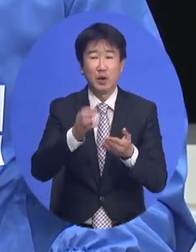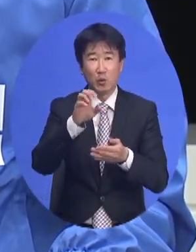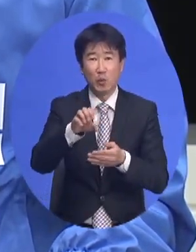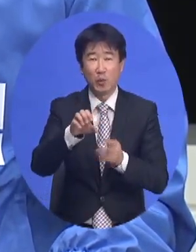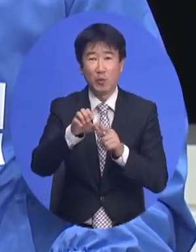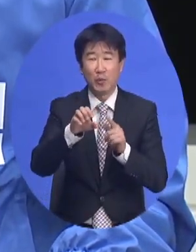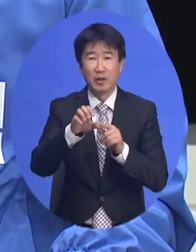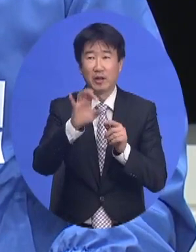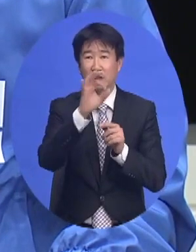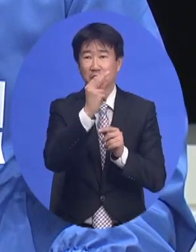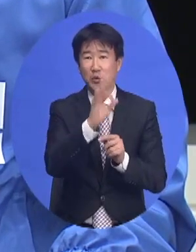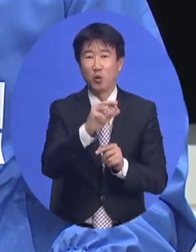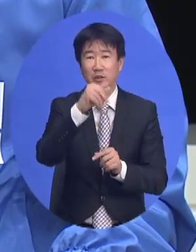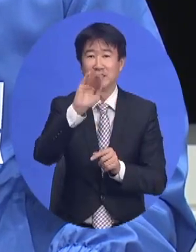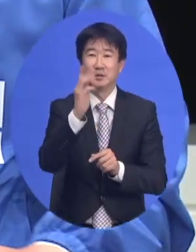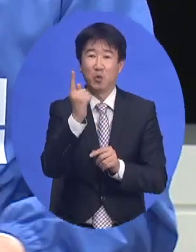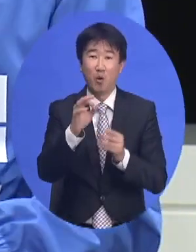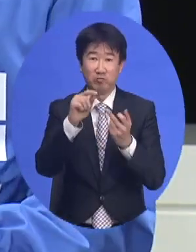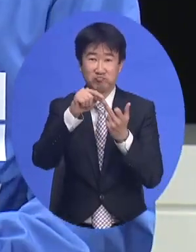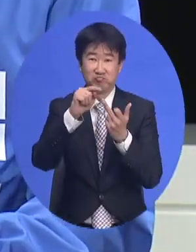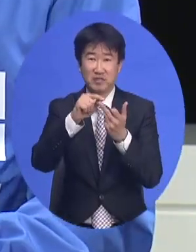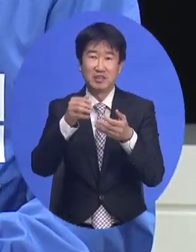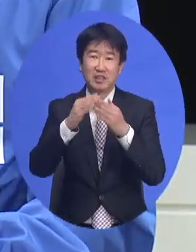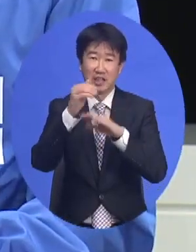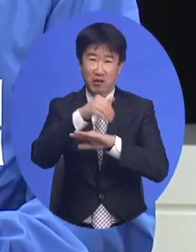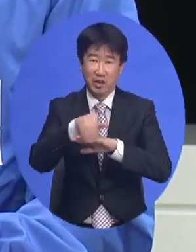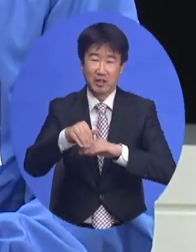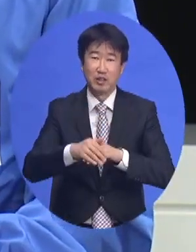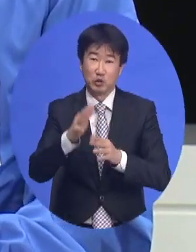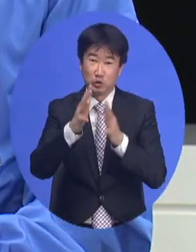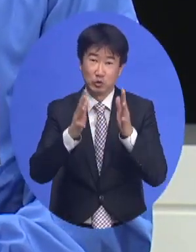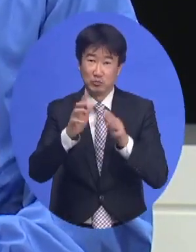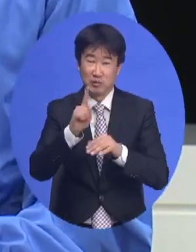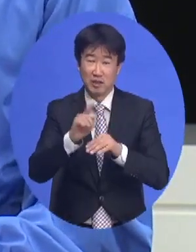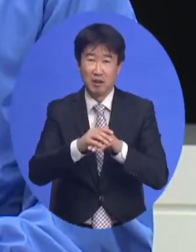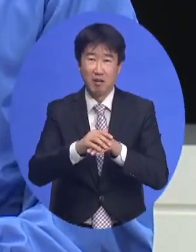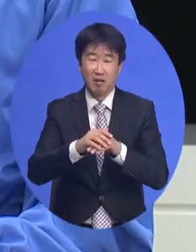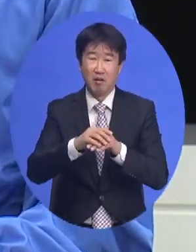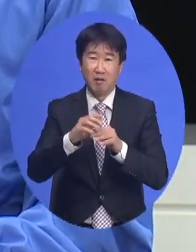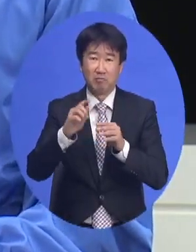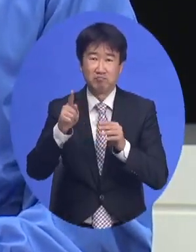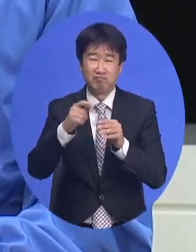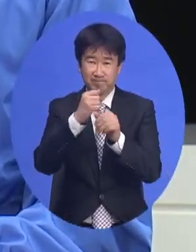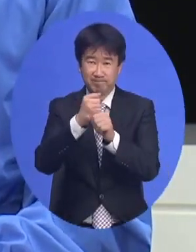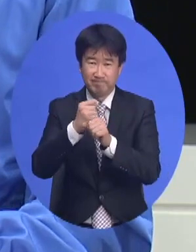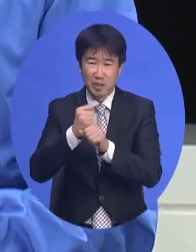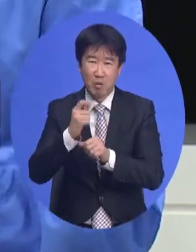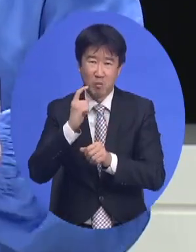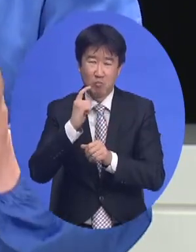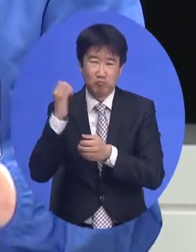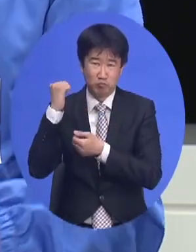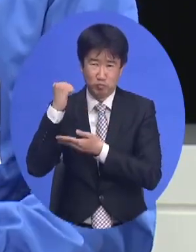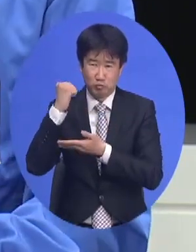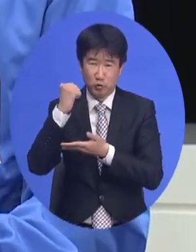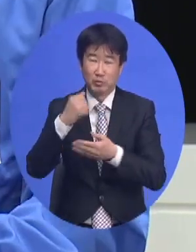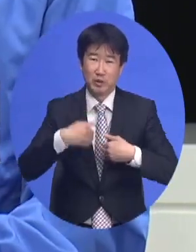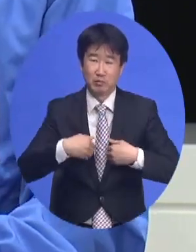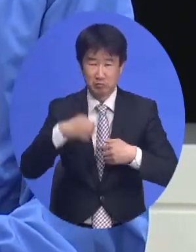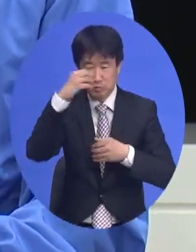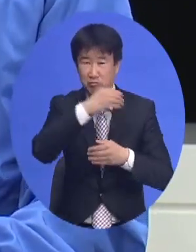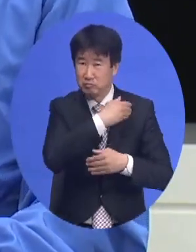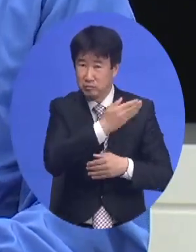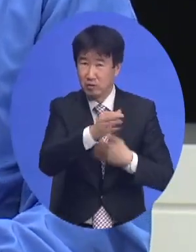국립자연휴양림을 용지봉에 합니다. 숲은 가꾸면서 보존을 해야 되지 그대로 방치하게